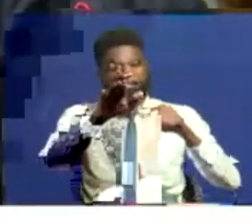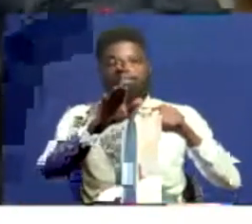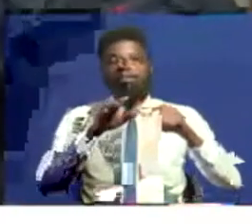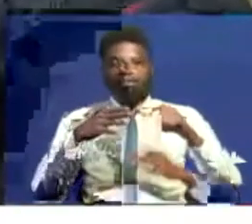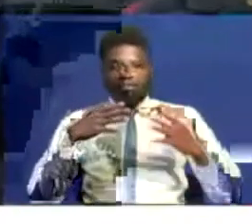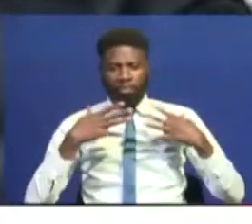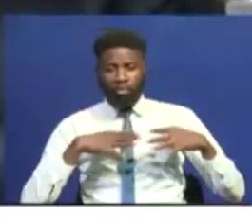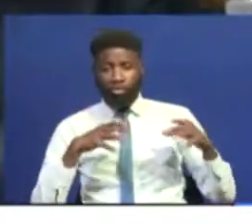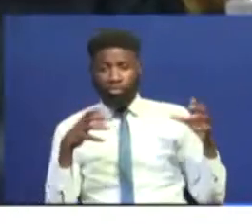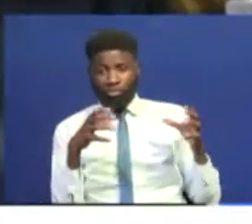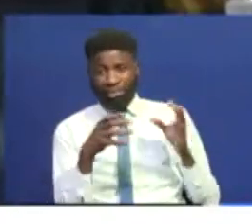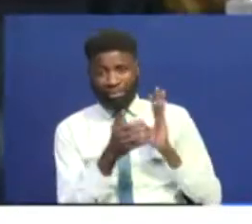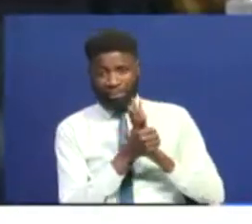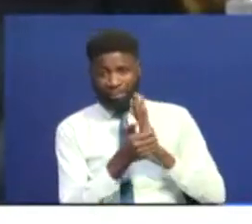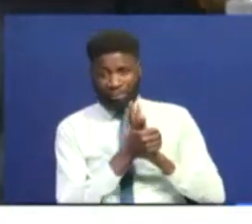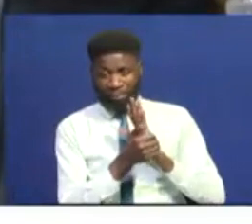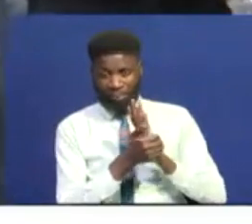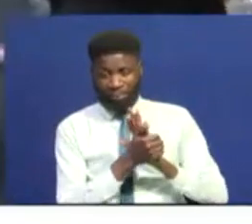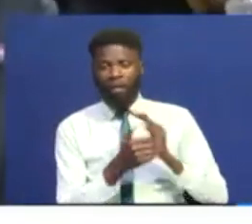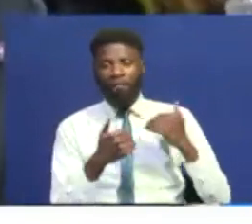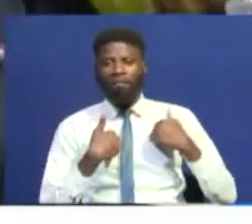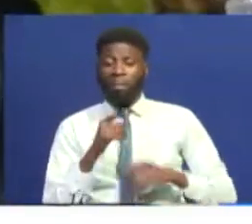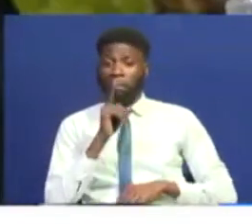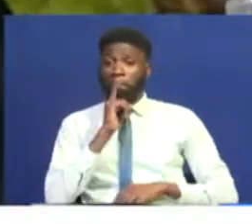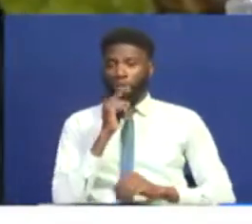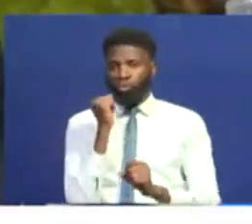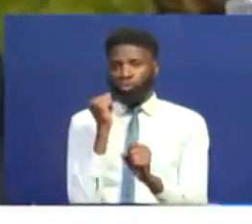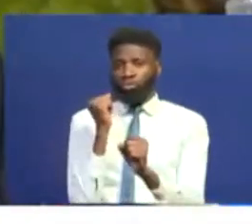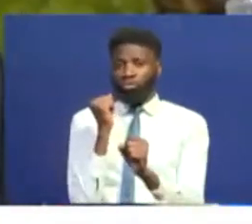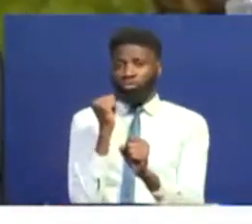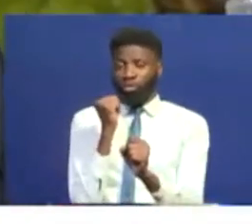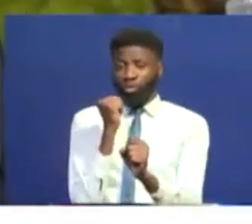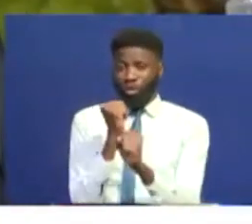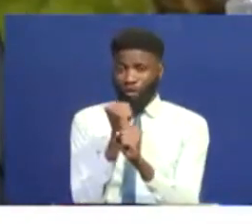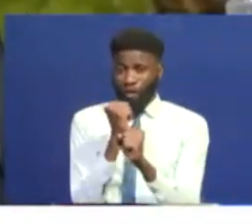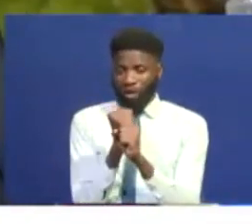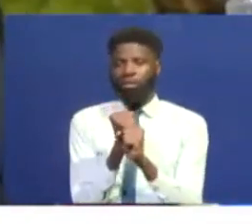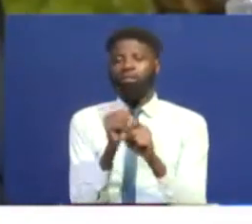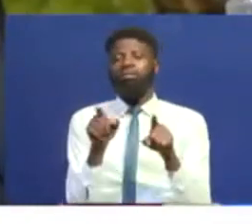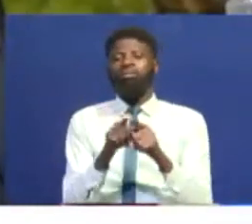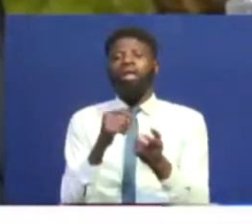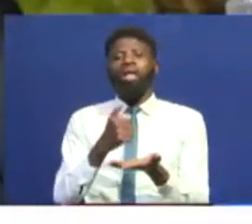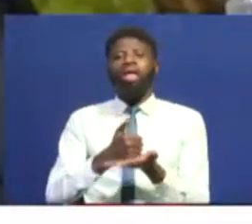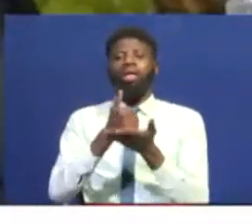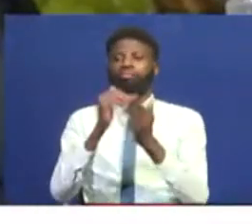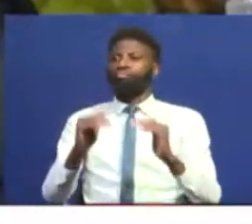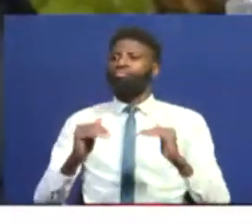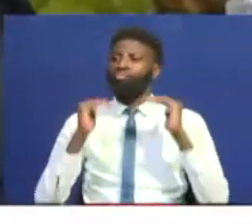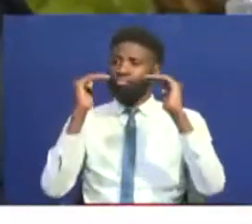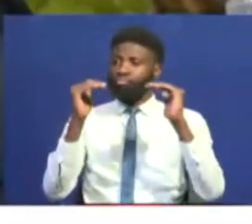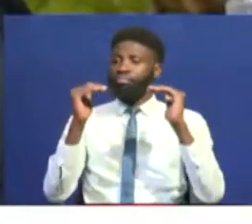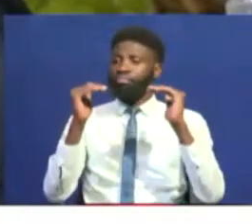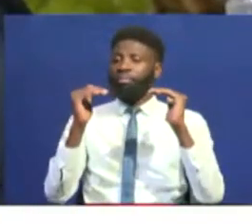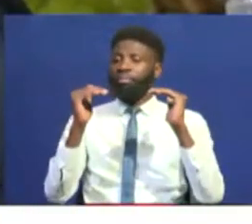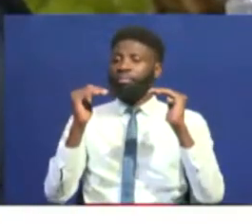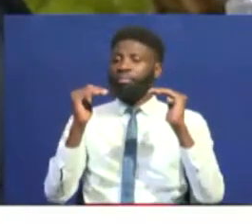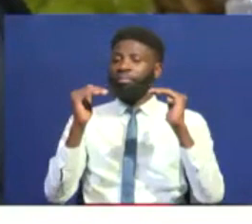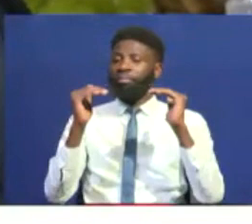waliobobea kwamba kazi ni ngazi. Na kwenye makala ya juma hili nitakuwa nasemezana na kijana wa makamo anajulikana kama